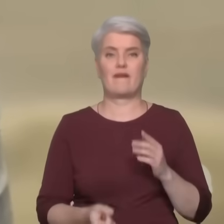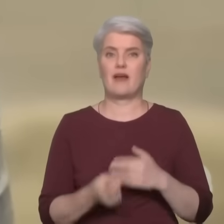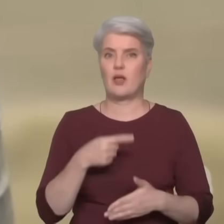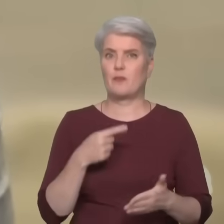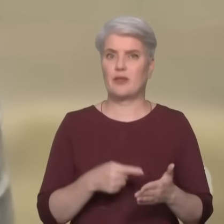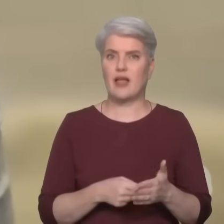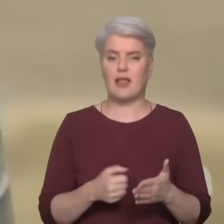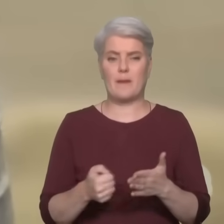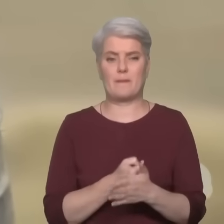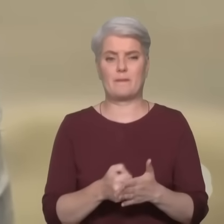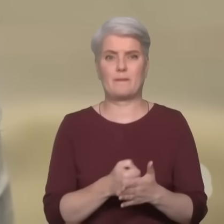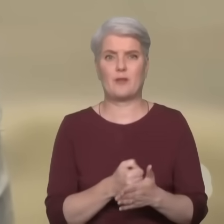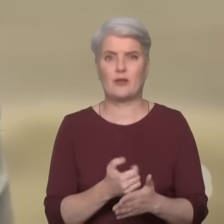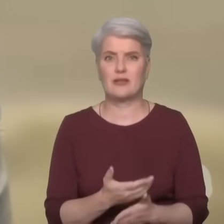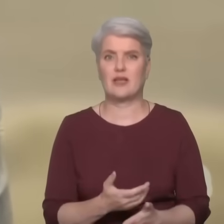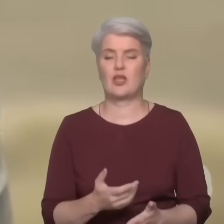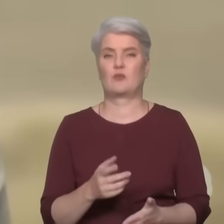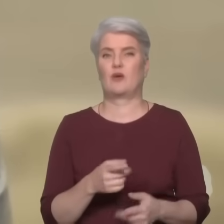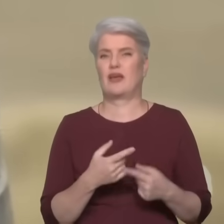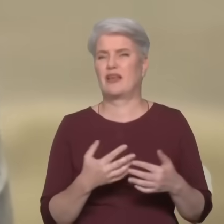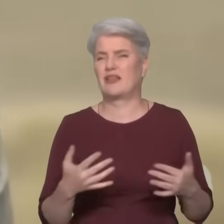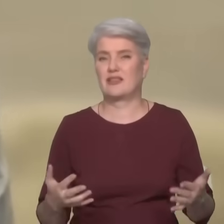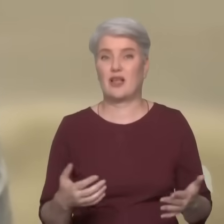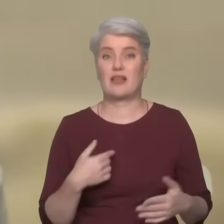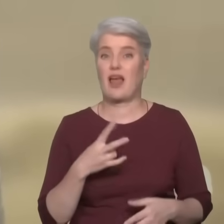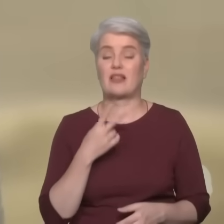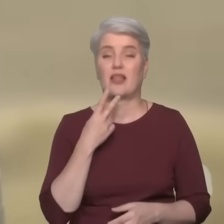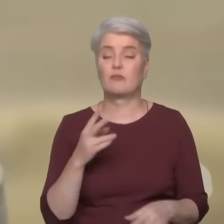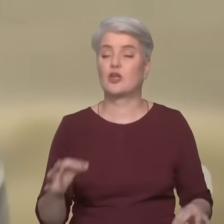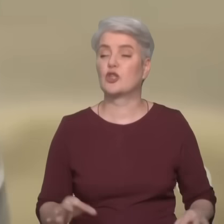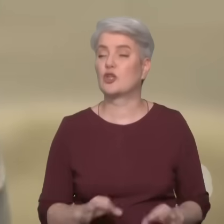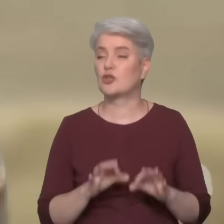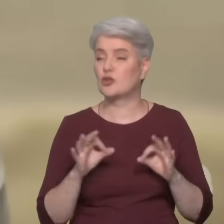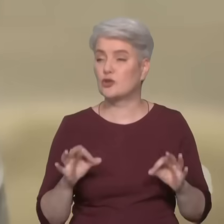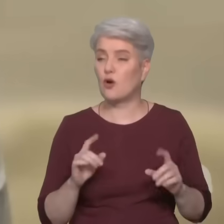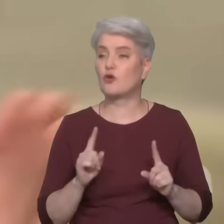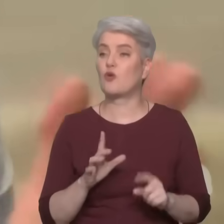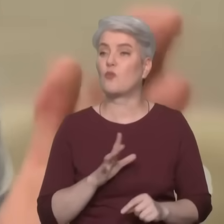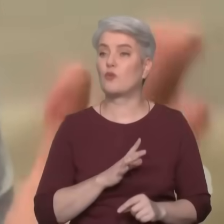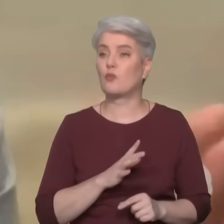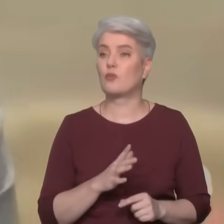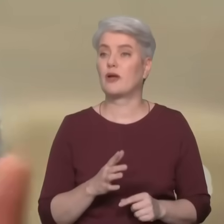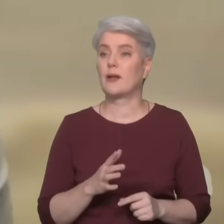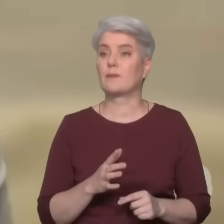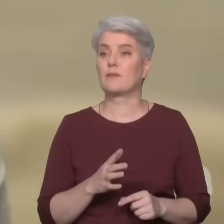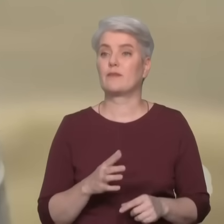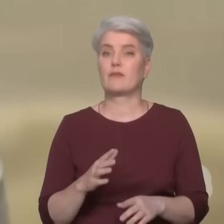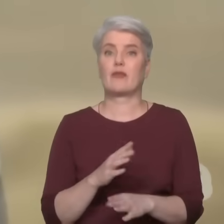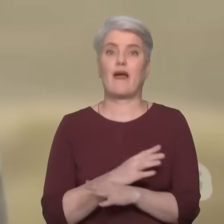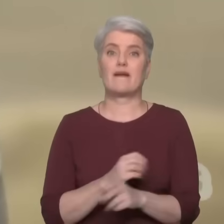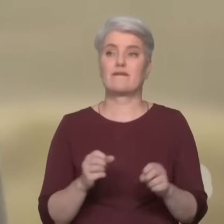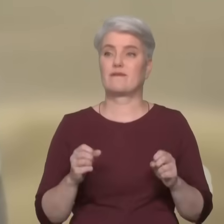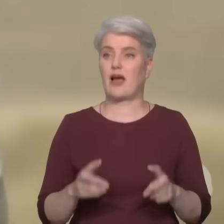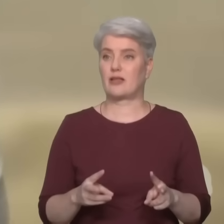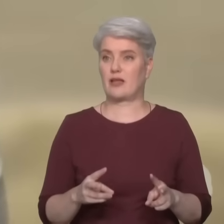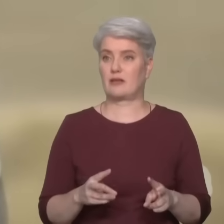питання протекціонізму і так далі, і тому подібне. Тому я тут не бачу нічого, що було б таким фатальним і так далі. Ну,